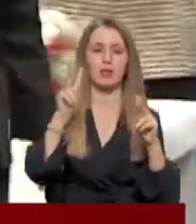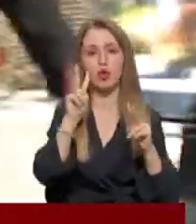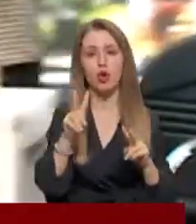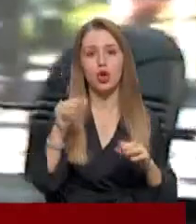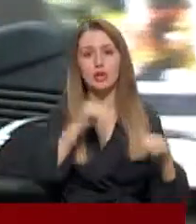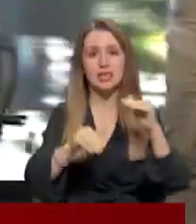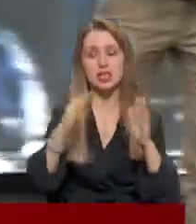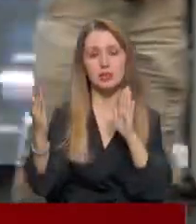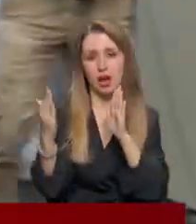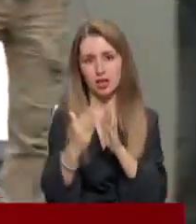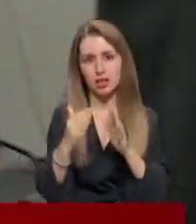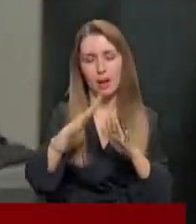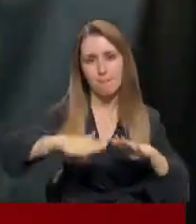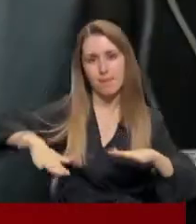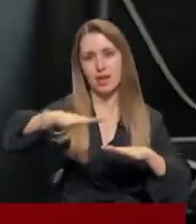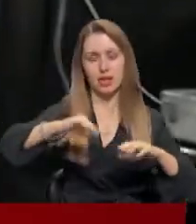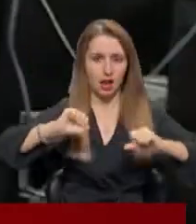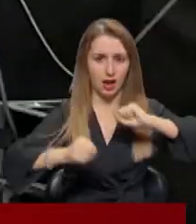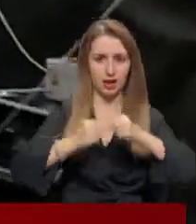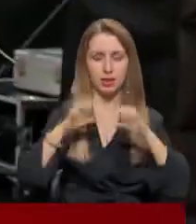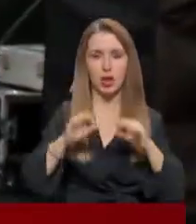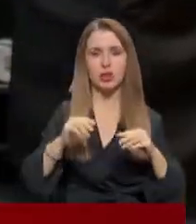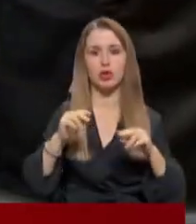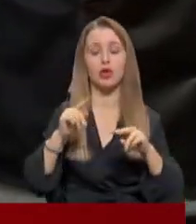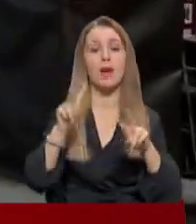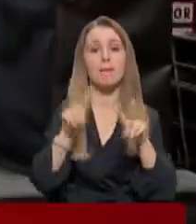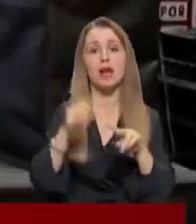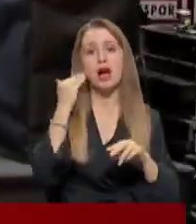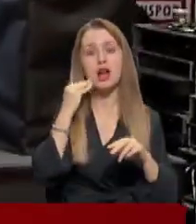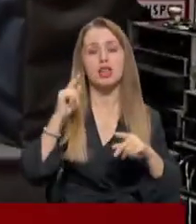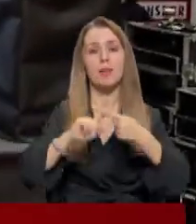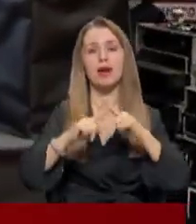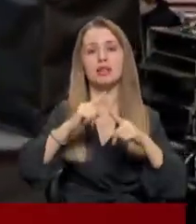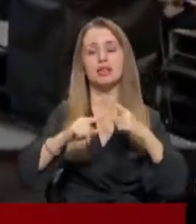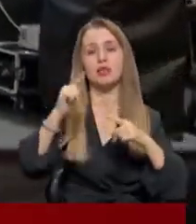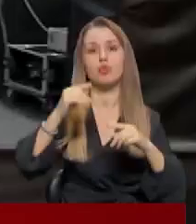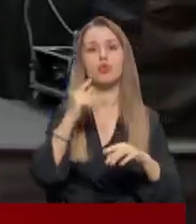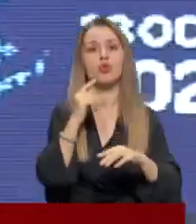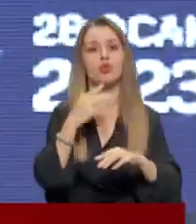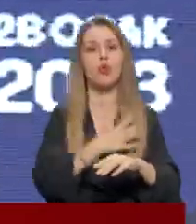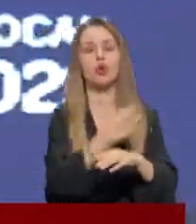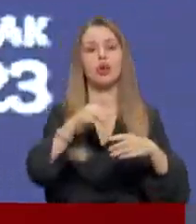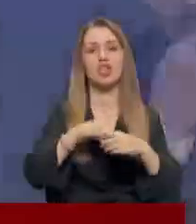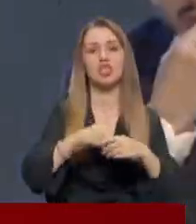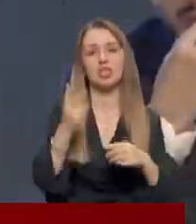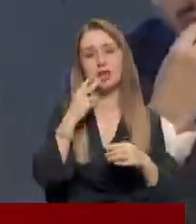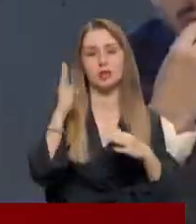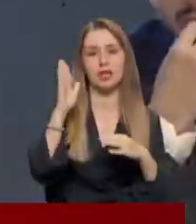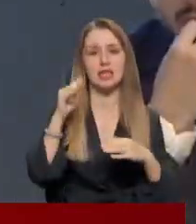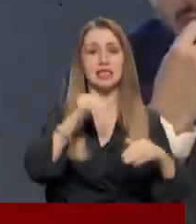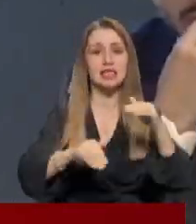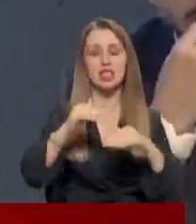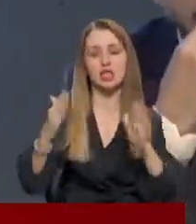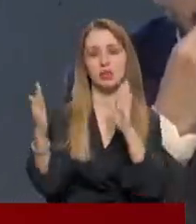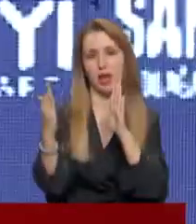Seçim yaklaştıkça meydanlar da ısınıyor. İYİ Parti lideri Akşener partisinin ilk kongresi için Samsun'daydı. Seçime çok az